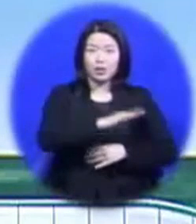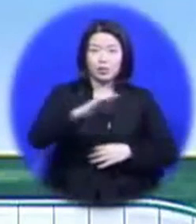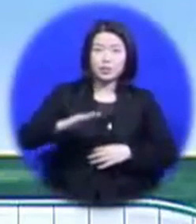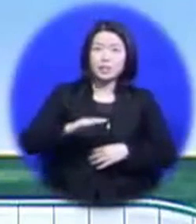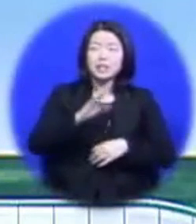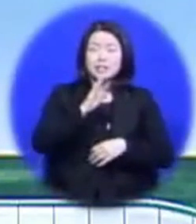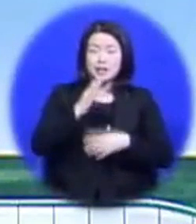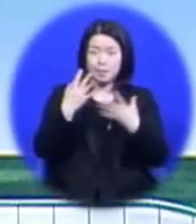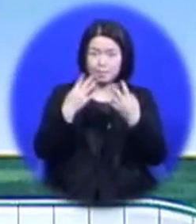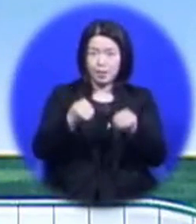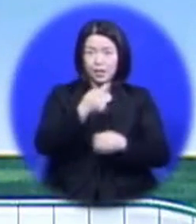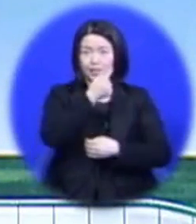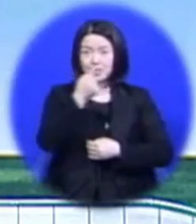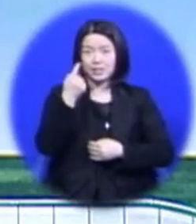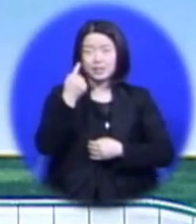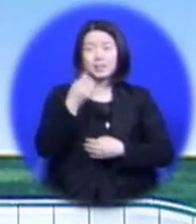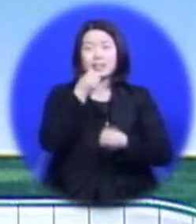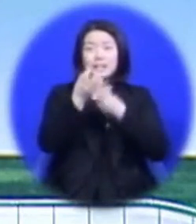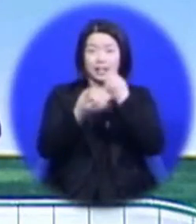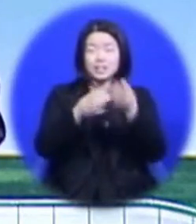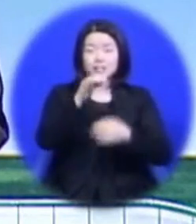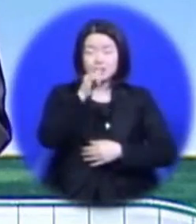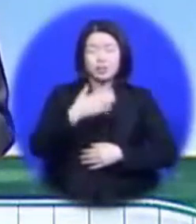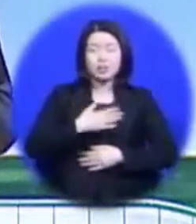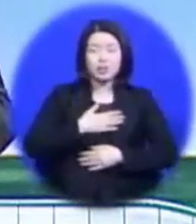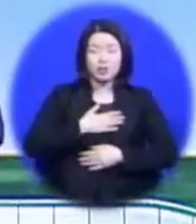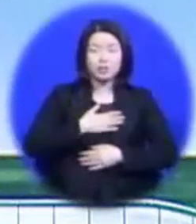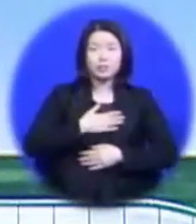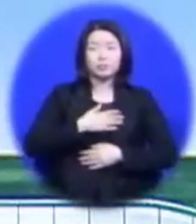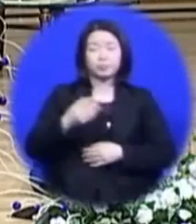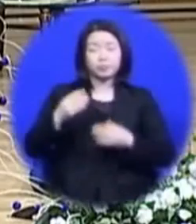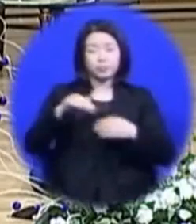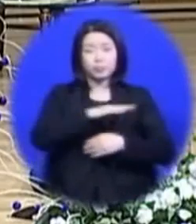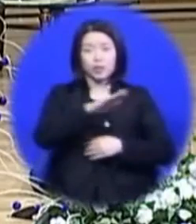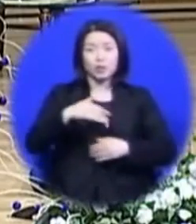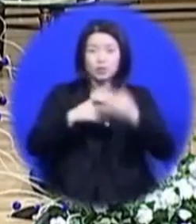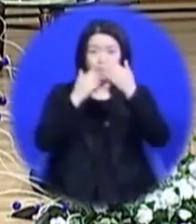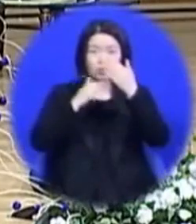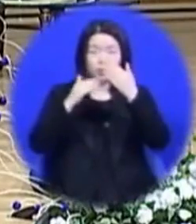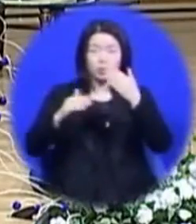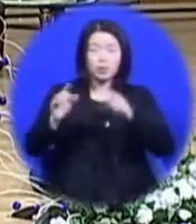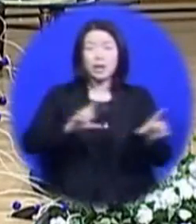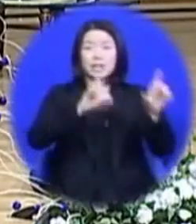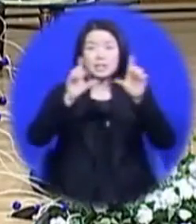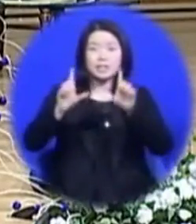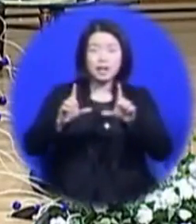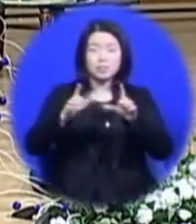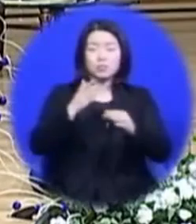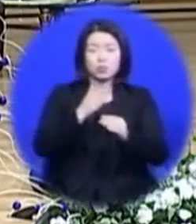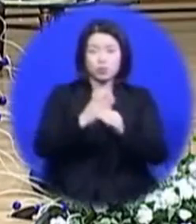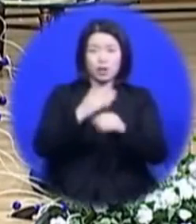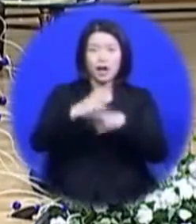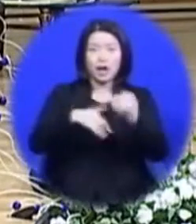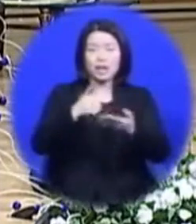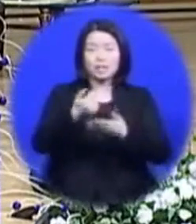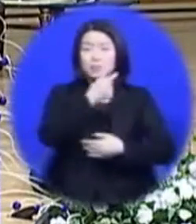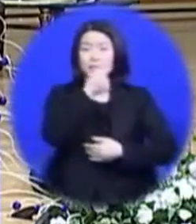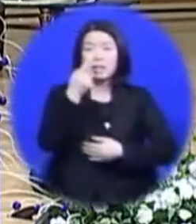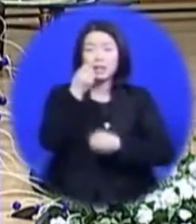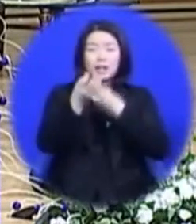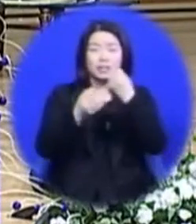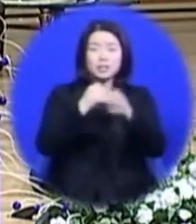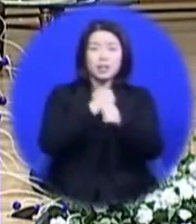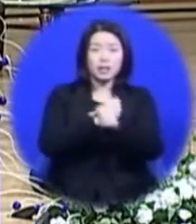많은 간증을 합니다. 저는 성도들이 삶에서 경험한 하나님을 간증하도록 계속